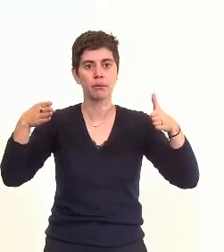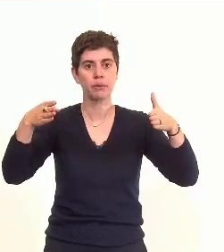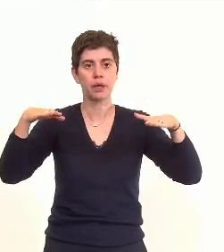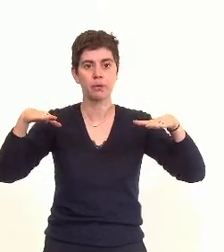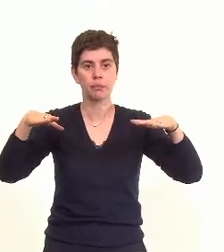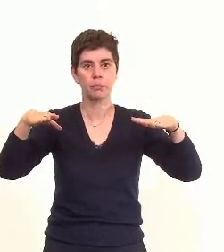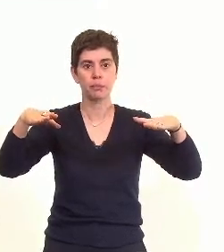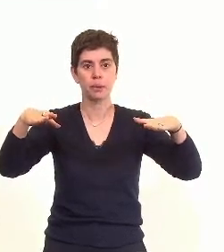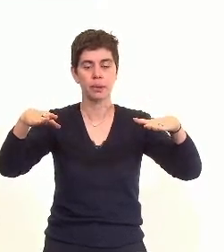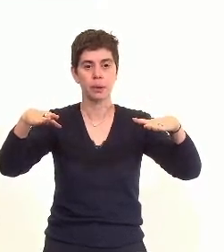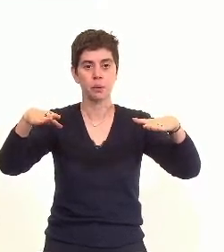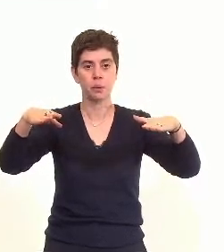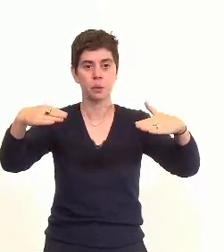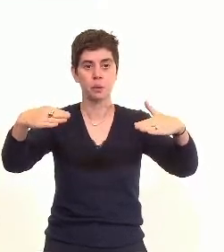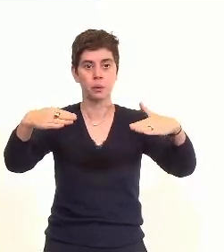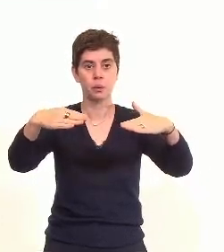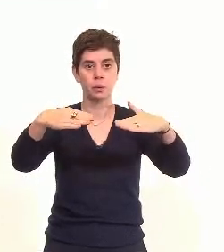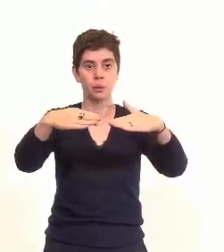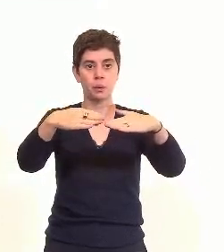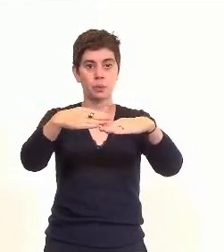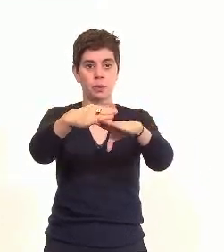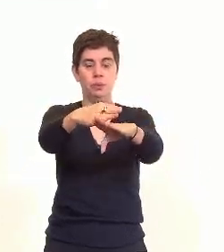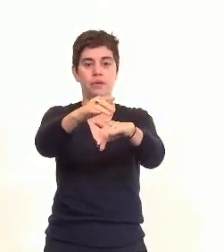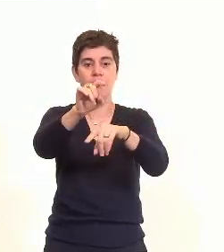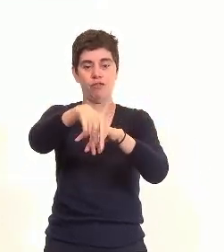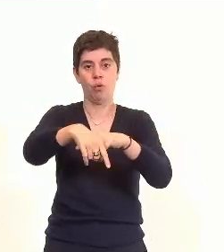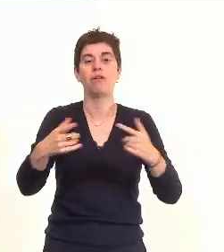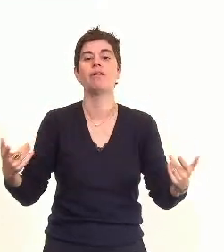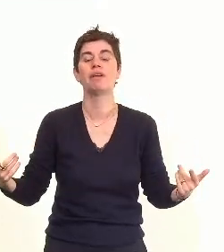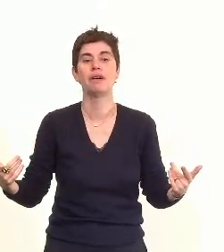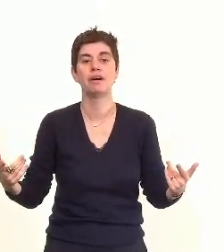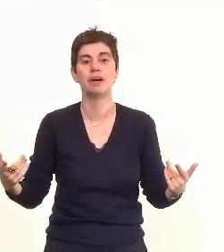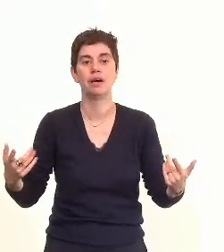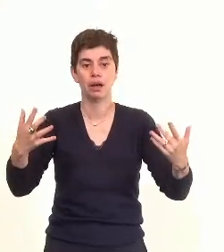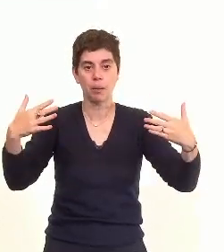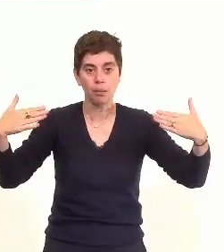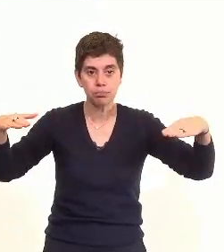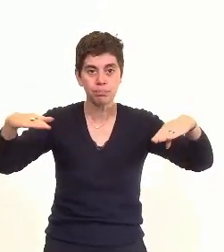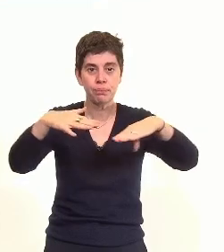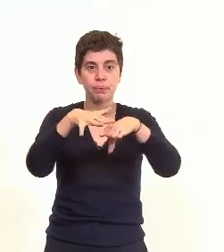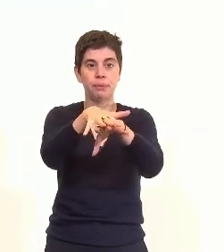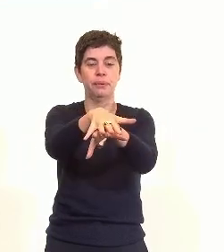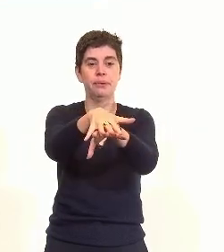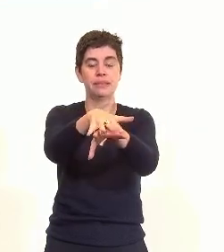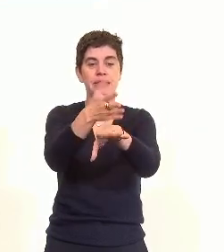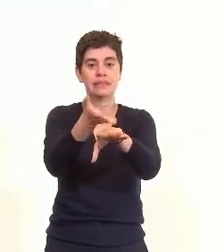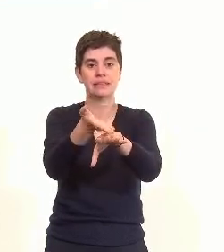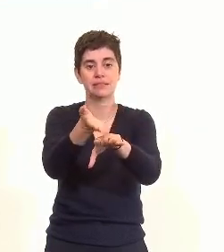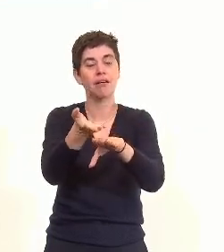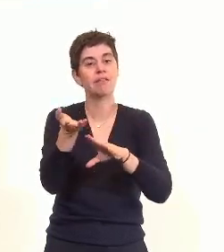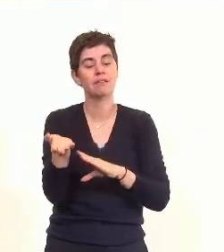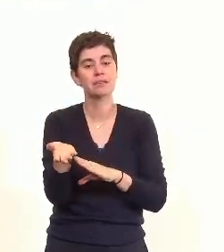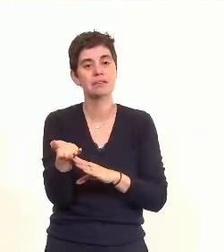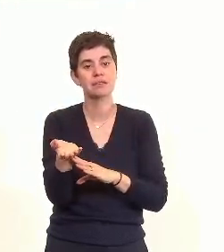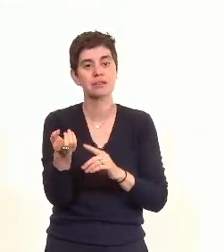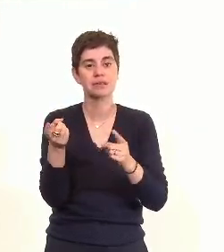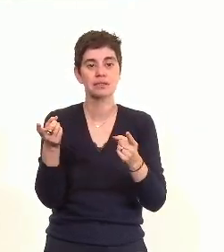donné, si possible avant l'infini, qu'elles s'entrecroisent et qu'elles s'entremêlent et qu'on ait finalement quelque chose entre cet